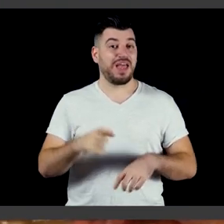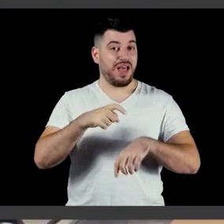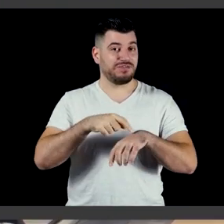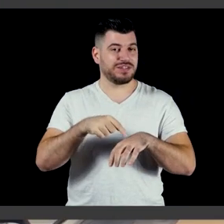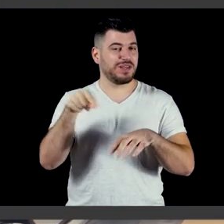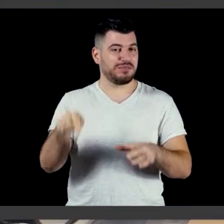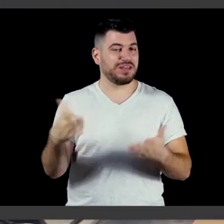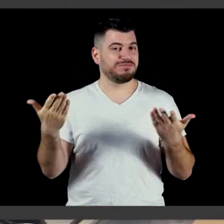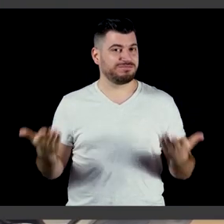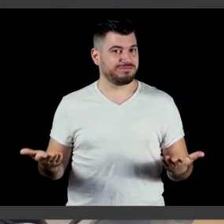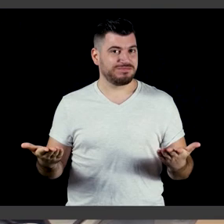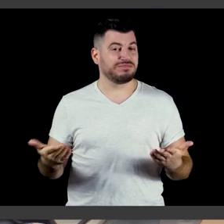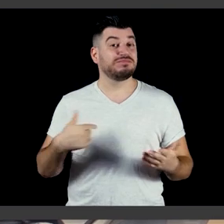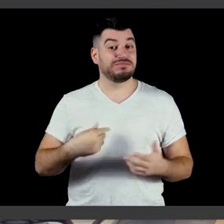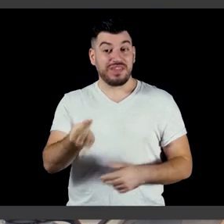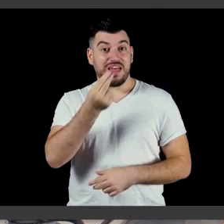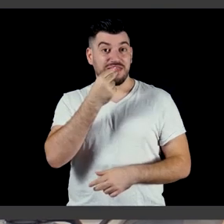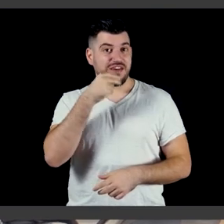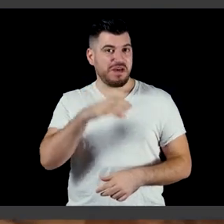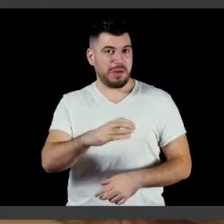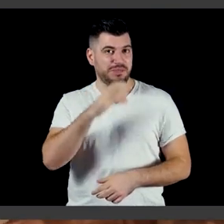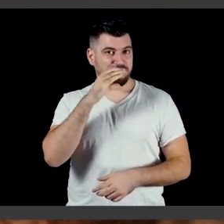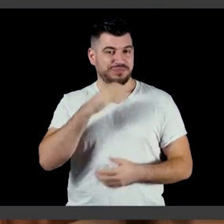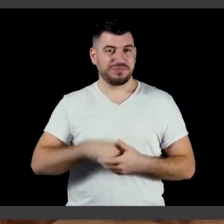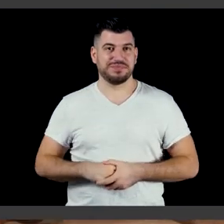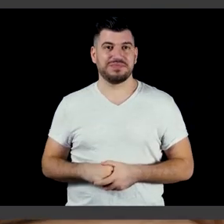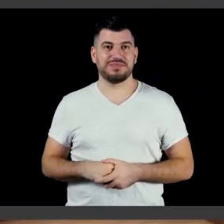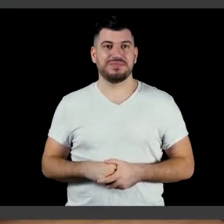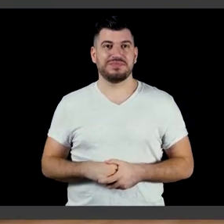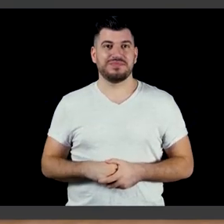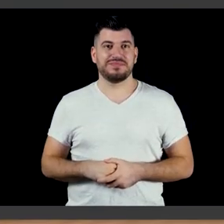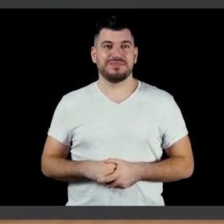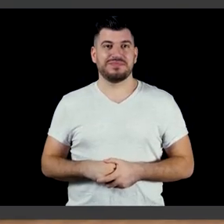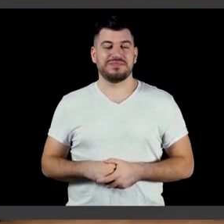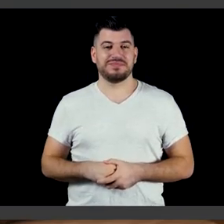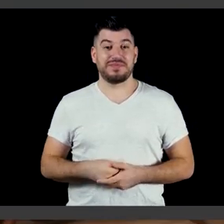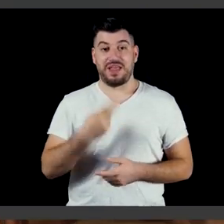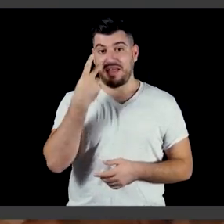Και ήρθε η ώρα να δοκιμάσω το μπέργκερ. Μα κοιτάξτε εδώ.